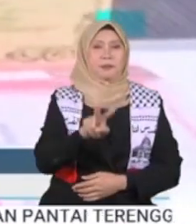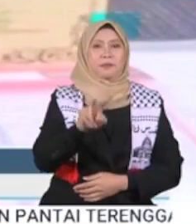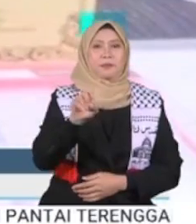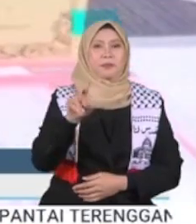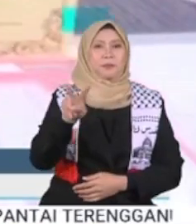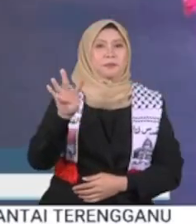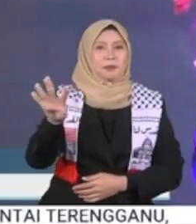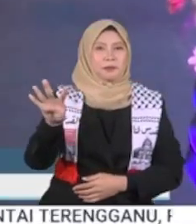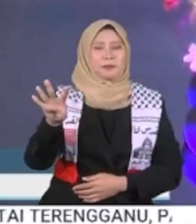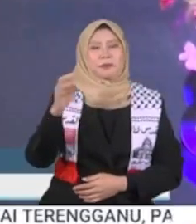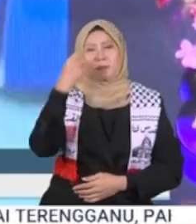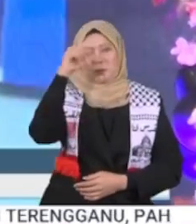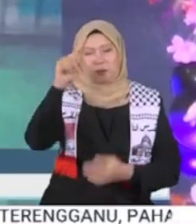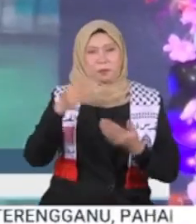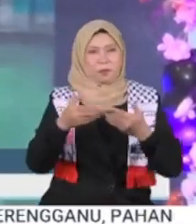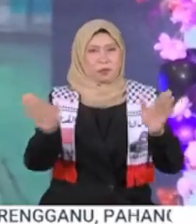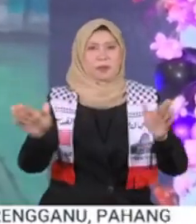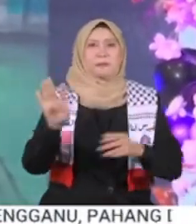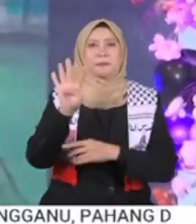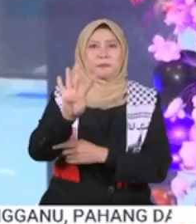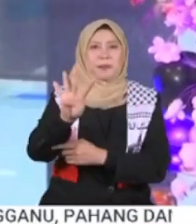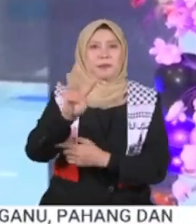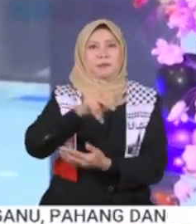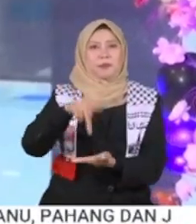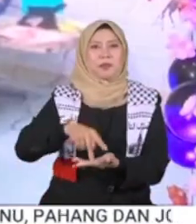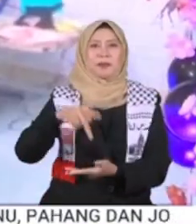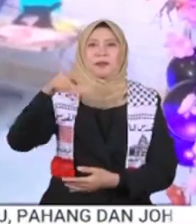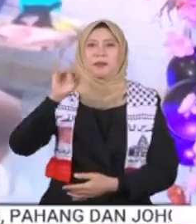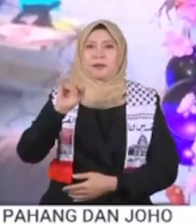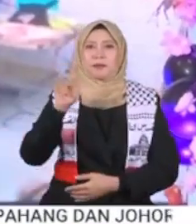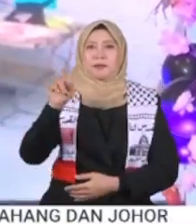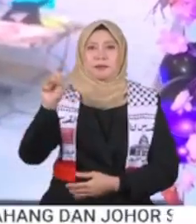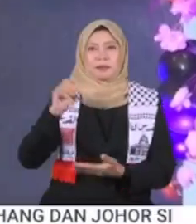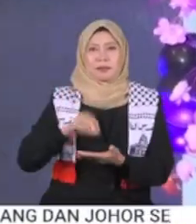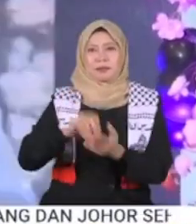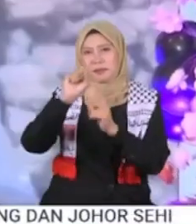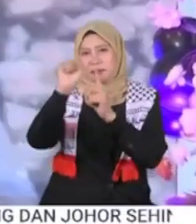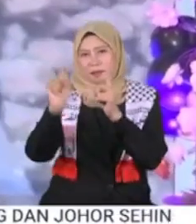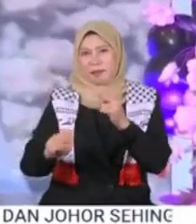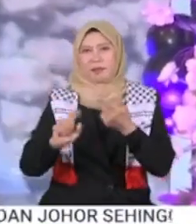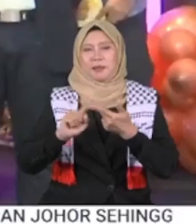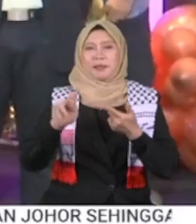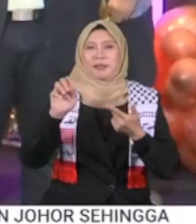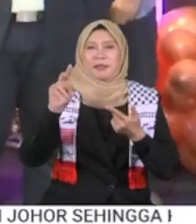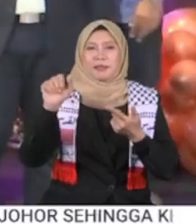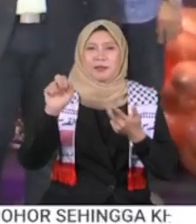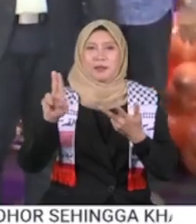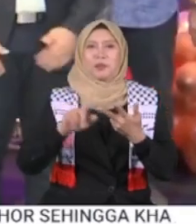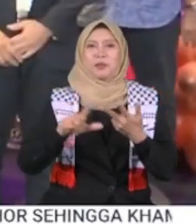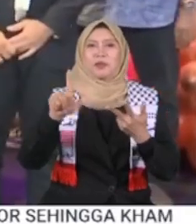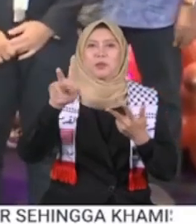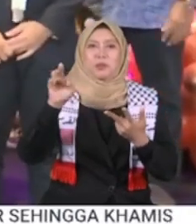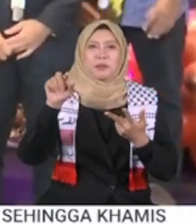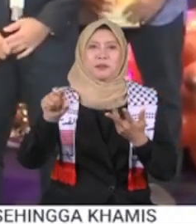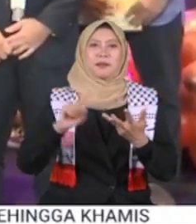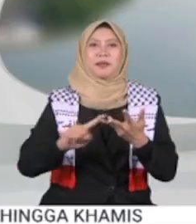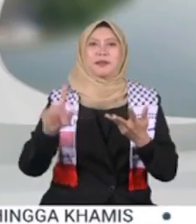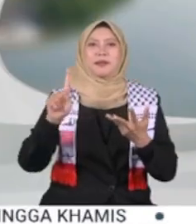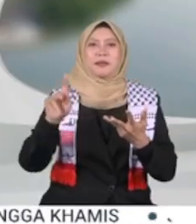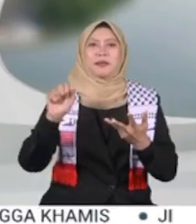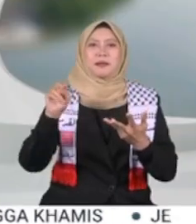2024 untuk membuka empat lagi pusat produk IKS di Sandakan keningau luyang dan